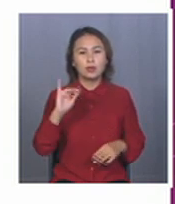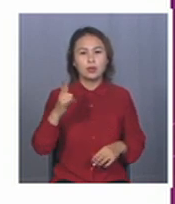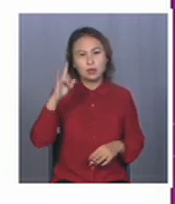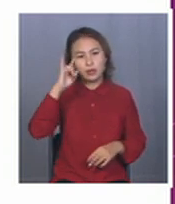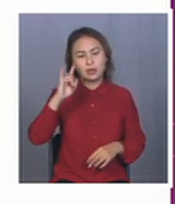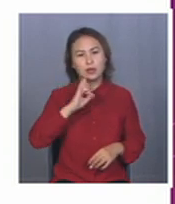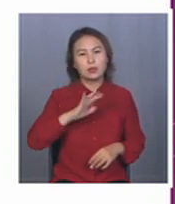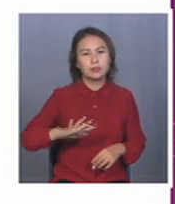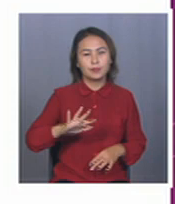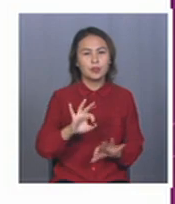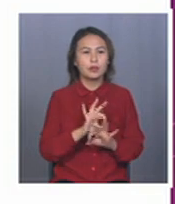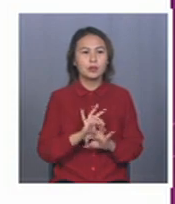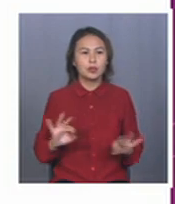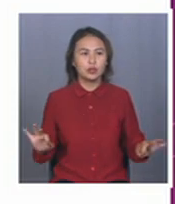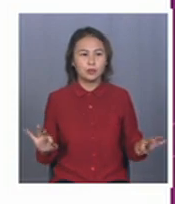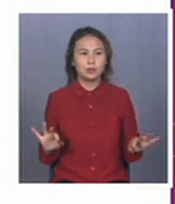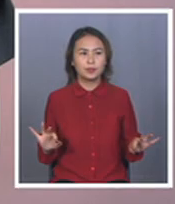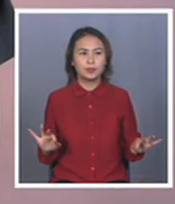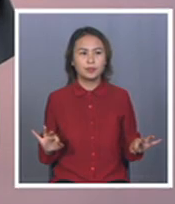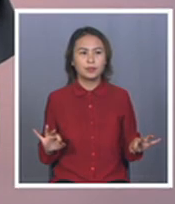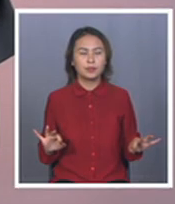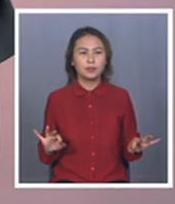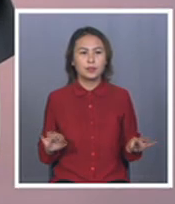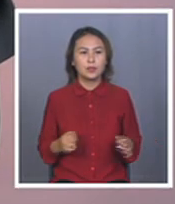өндіріледі. Тамаша, келес қырын қарай ғой.